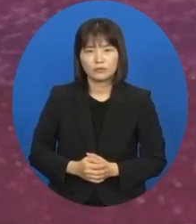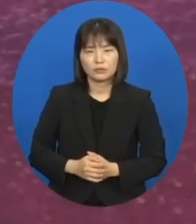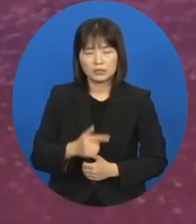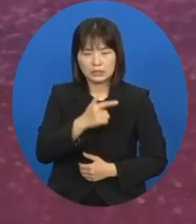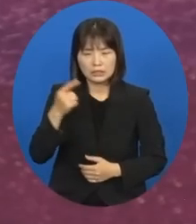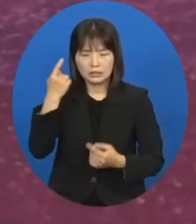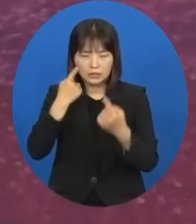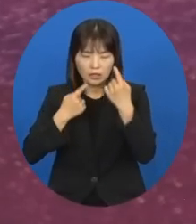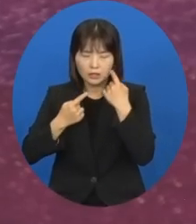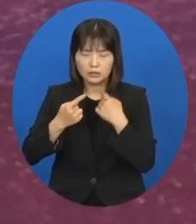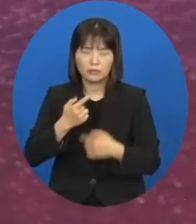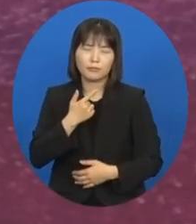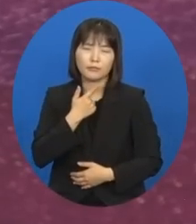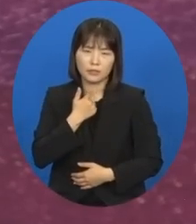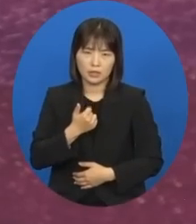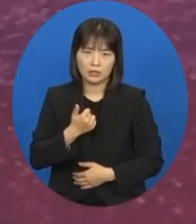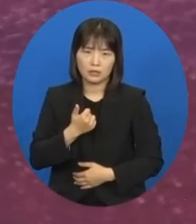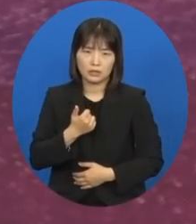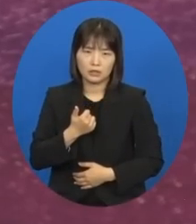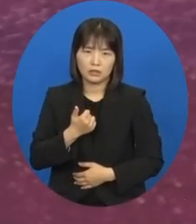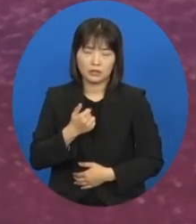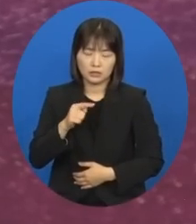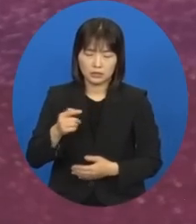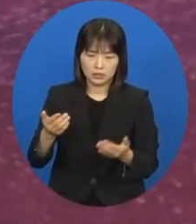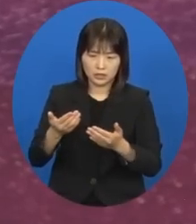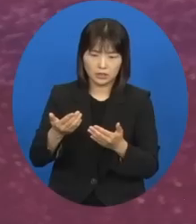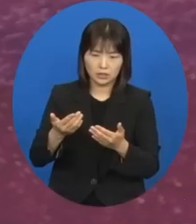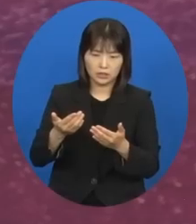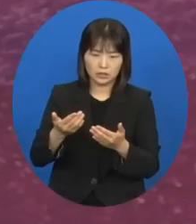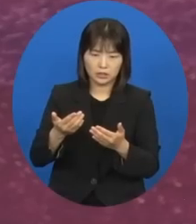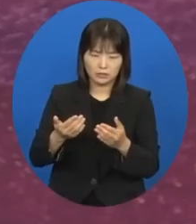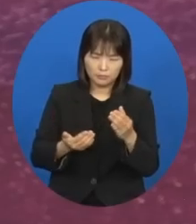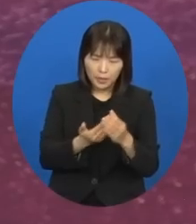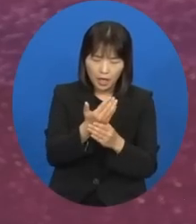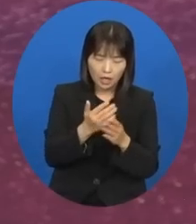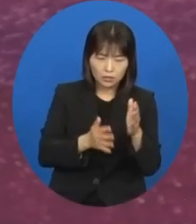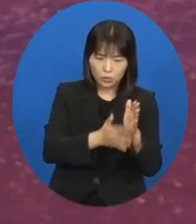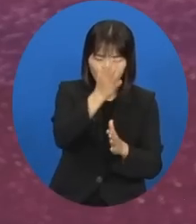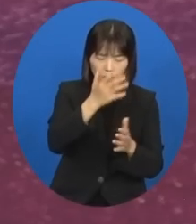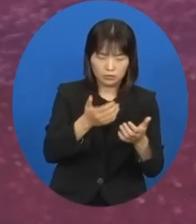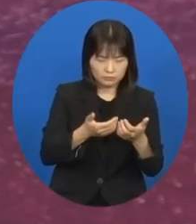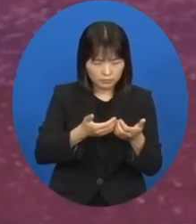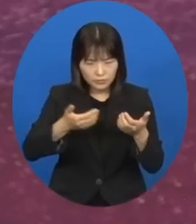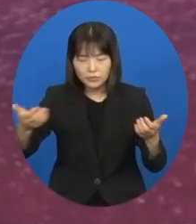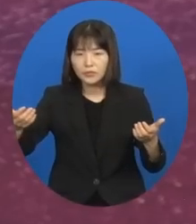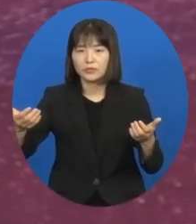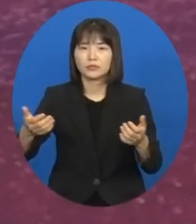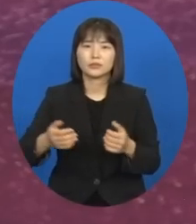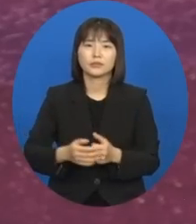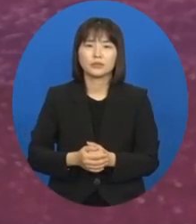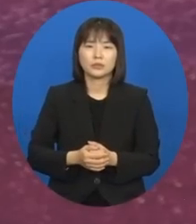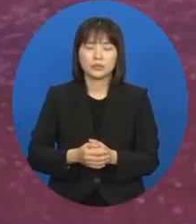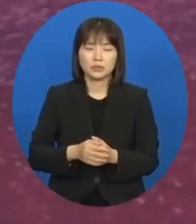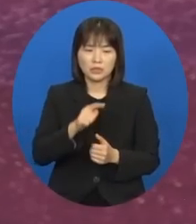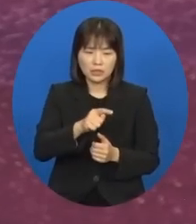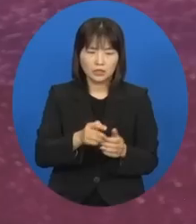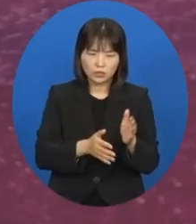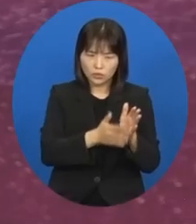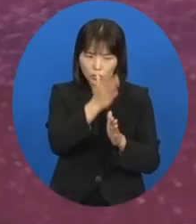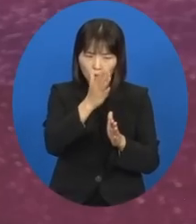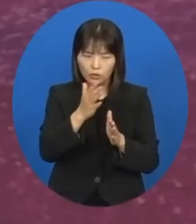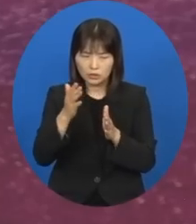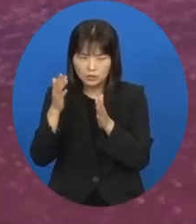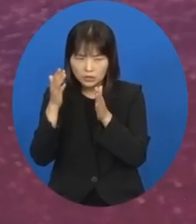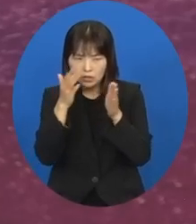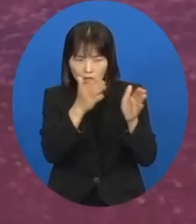큰 상처를 경험 했어요 그 일이 있던 도시를 떠났습니다 도무지 그 도시를 향하여 얼굴도